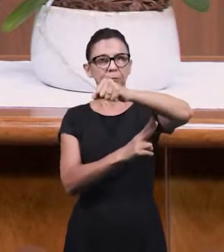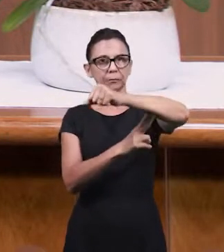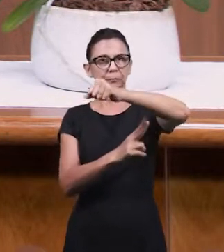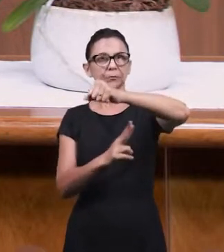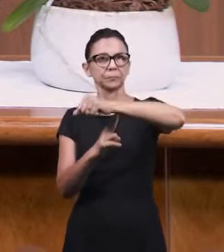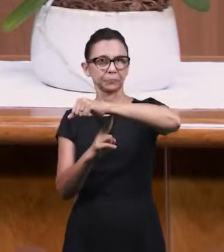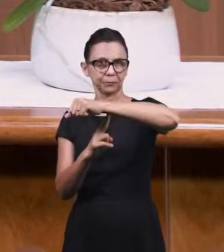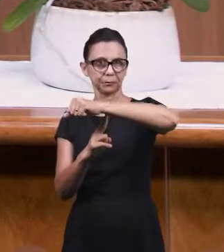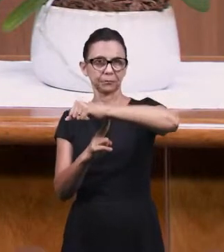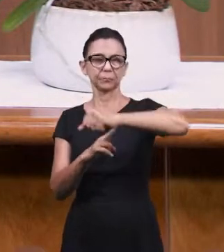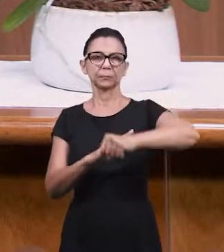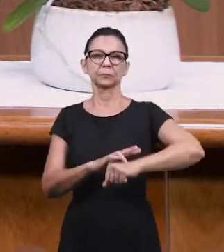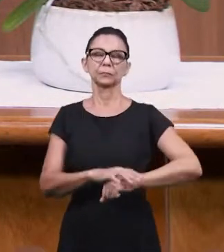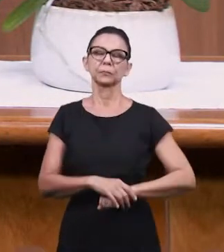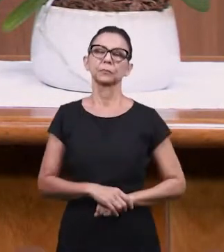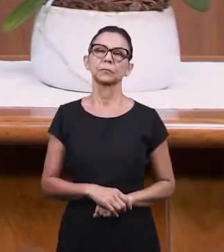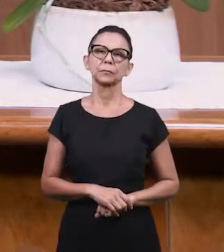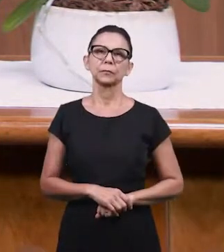3 piliers